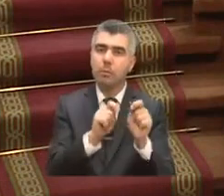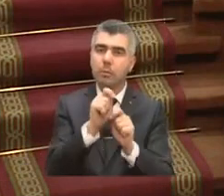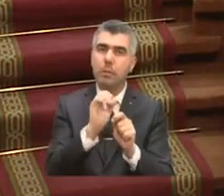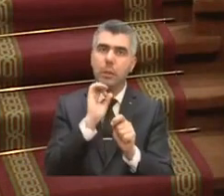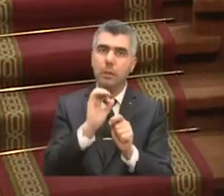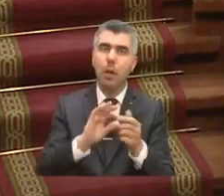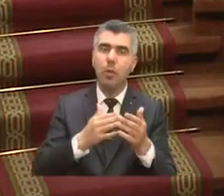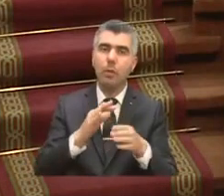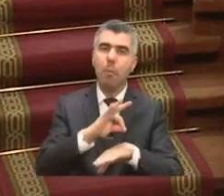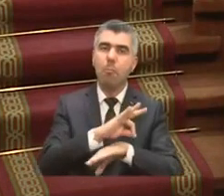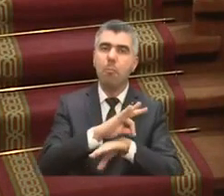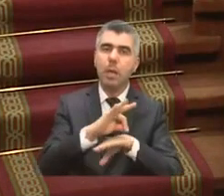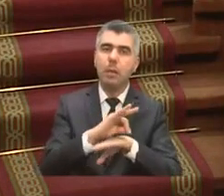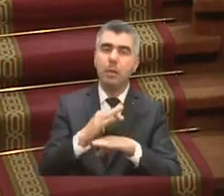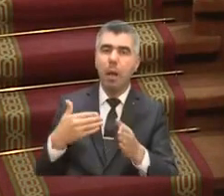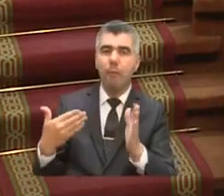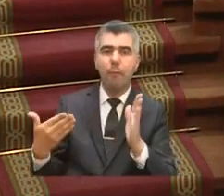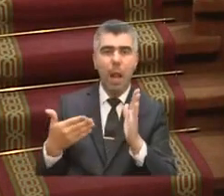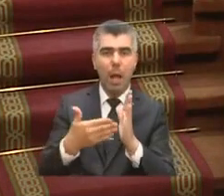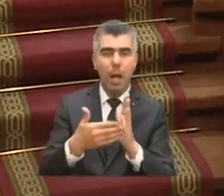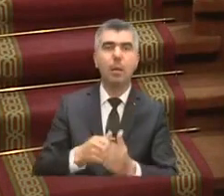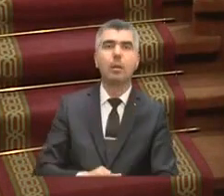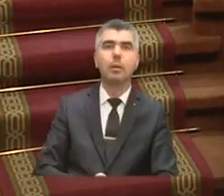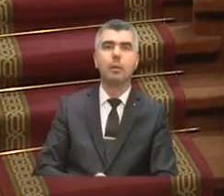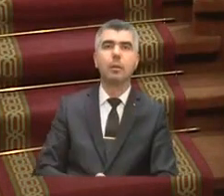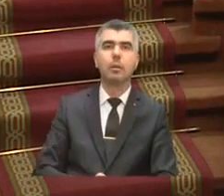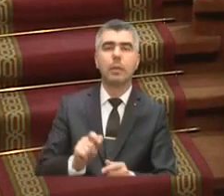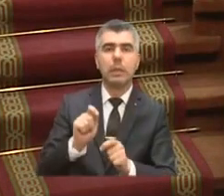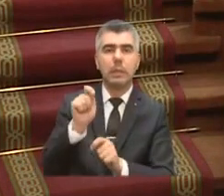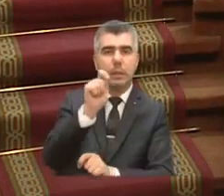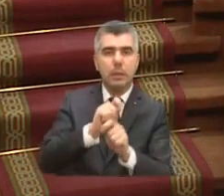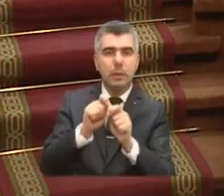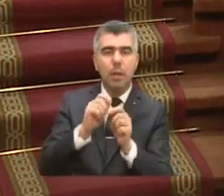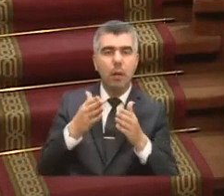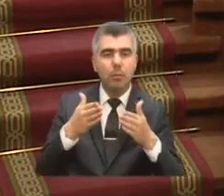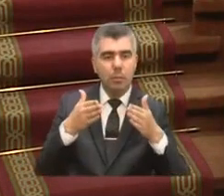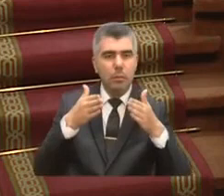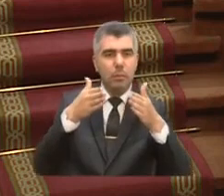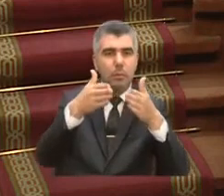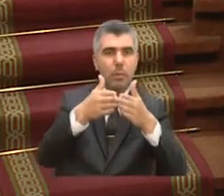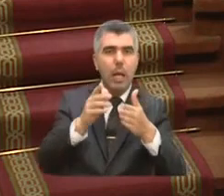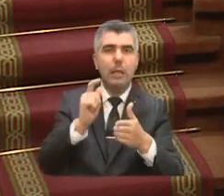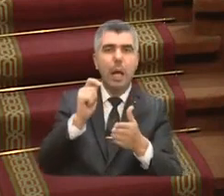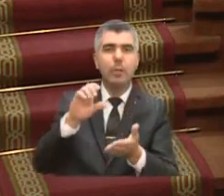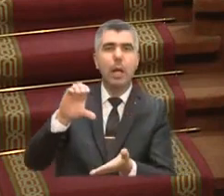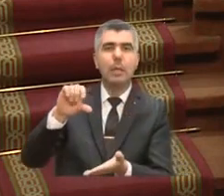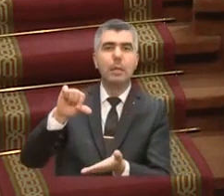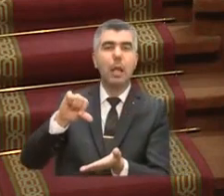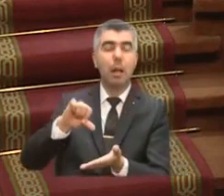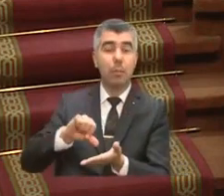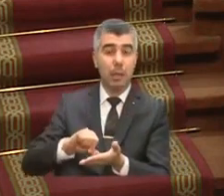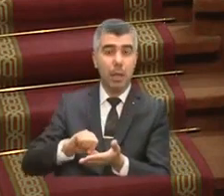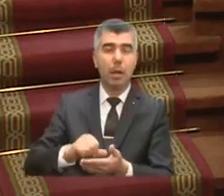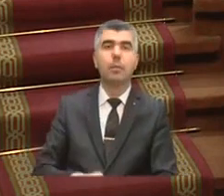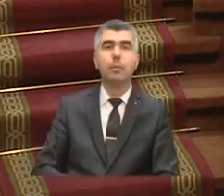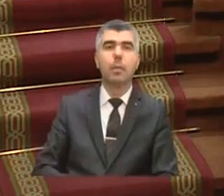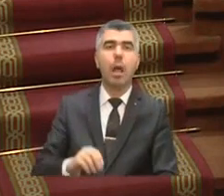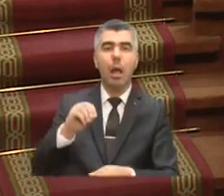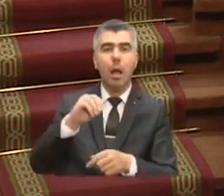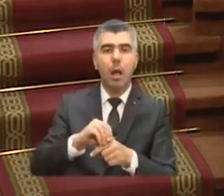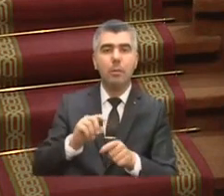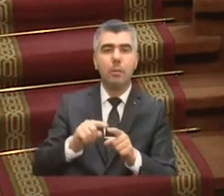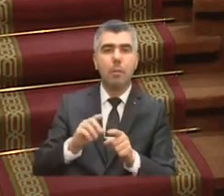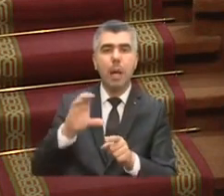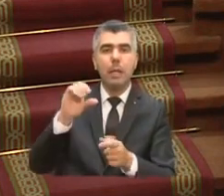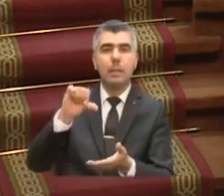انجزها المكتب خلال العقد الاخير، ابرزها طبعا انجاز الخط الفائق سرعه بين طنجه والدار البيضاء والتثنيه الكامله للسكه بين الدار